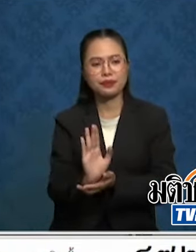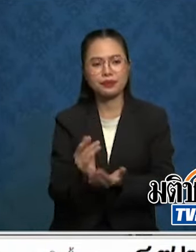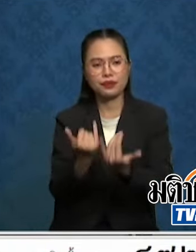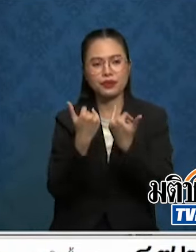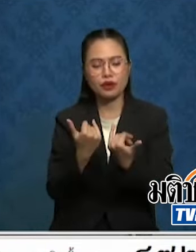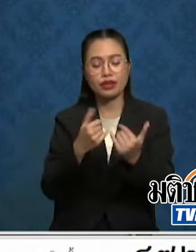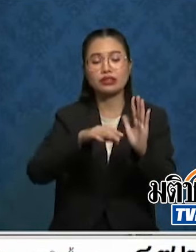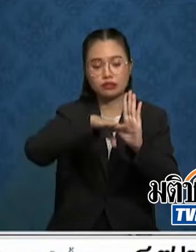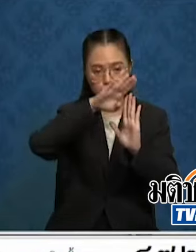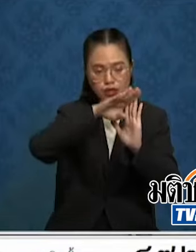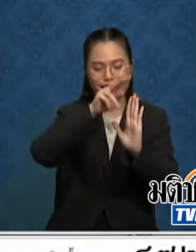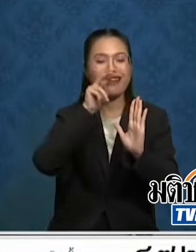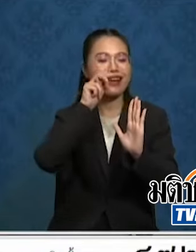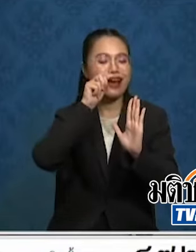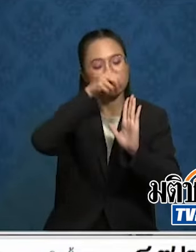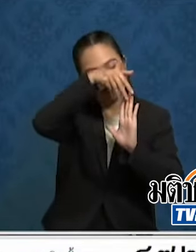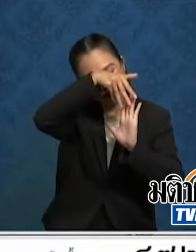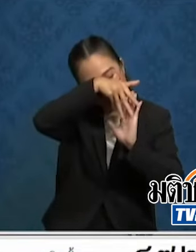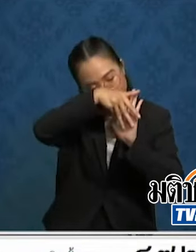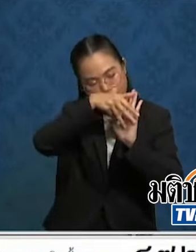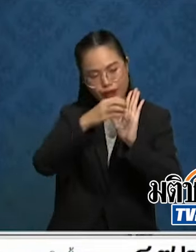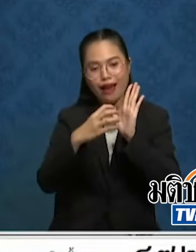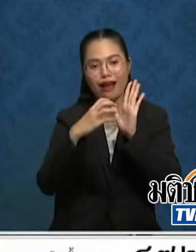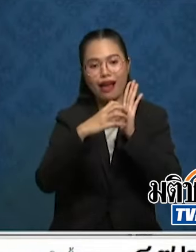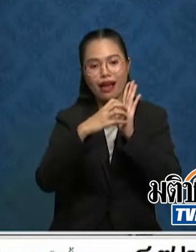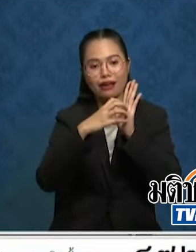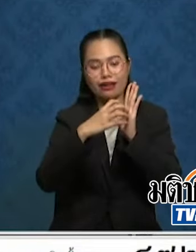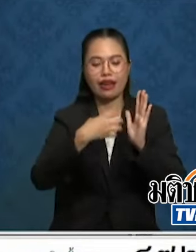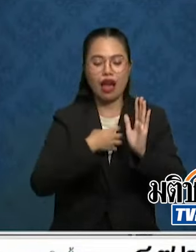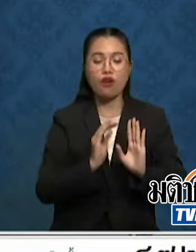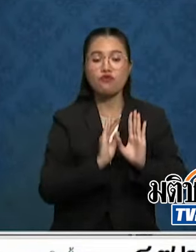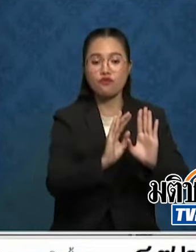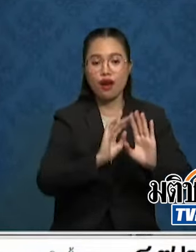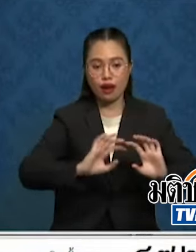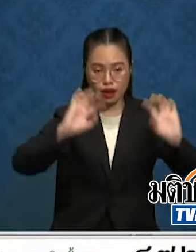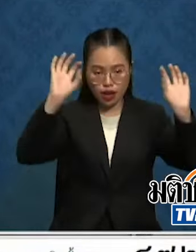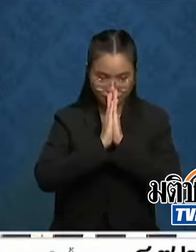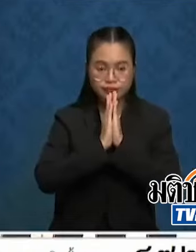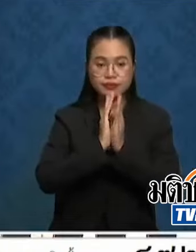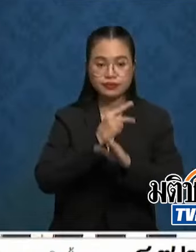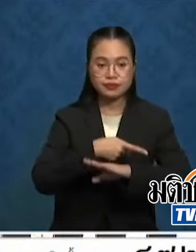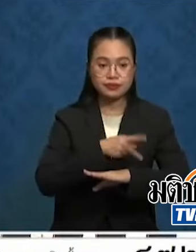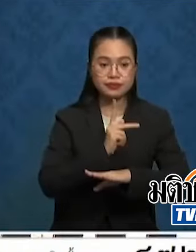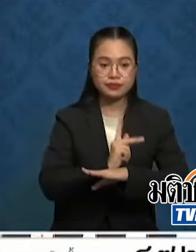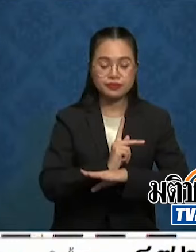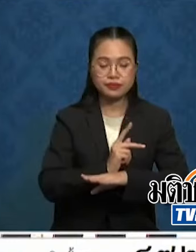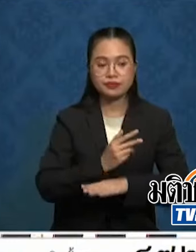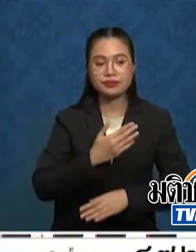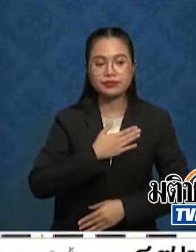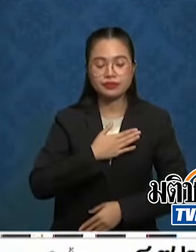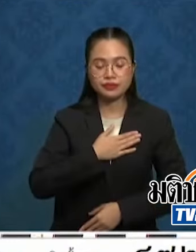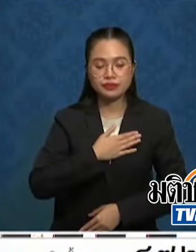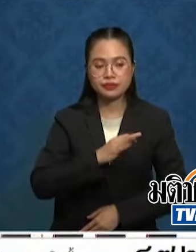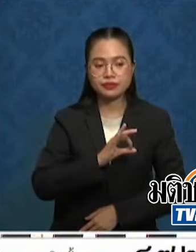ำเหนือกำลังจะมาที่พื้นที่ลุ่มต่ำอย่างภาคกลางแล้วนะครับจึงขอรัฐบาลได้เร่งเตรียมรับมือครับขอบคุณท่านประธานครับ กับผมนายไตรวัฒน์อิ่ม